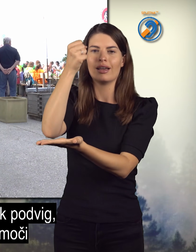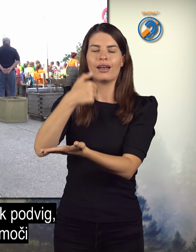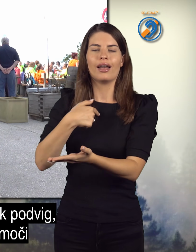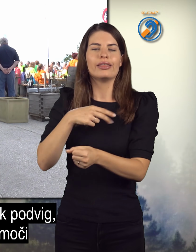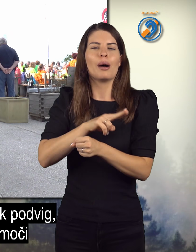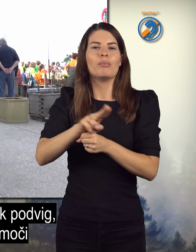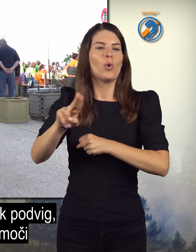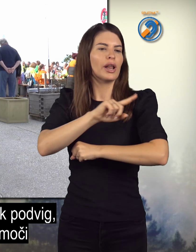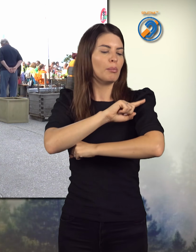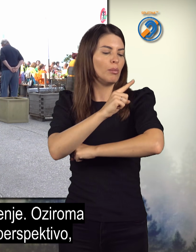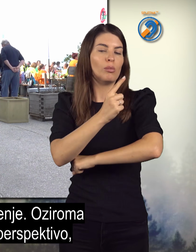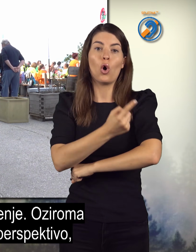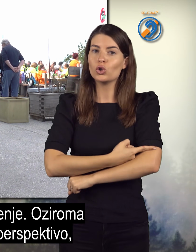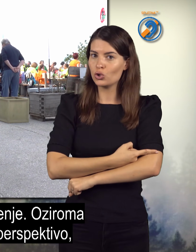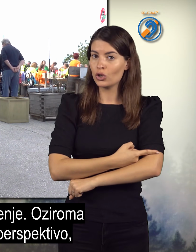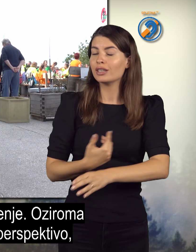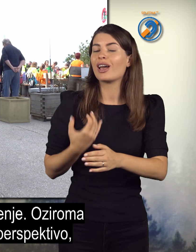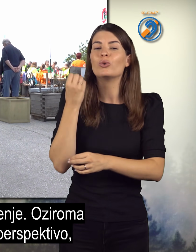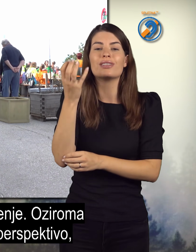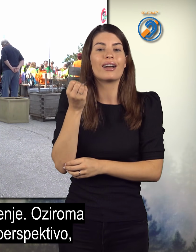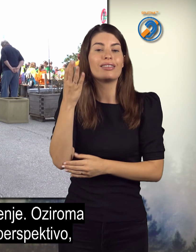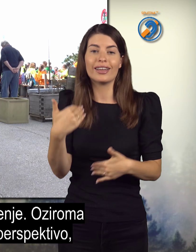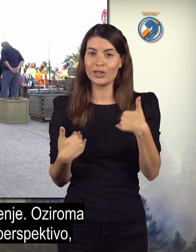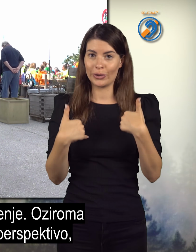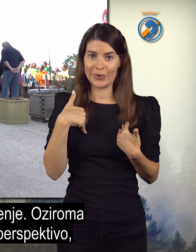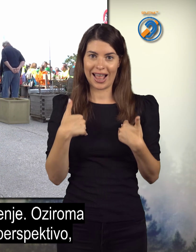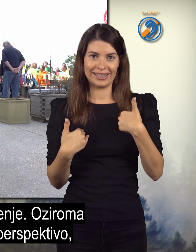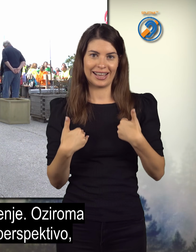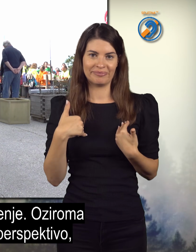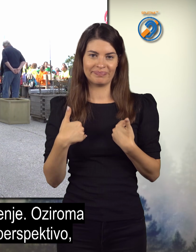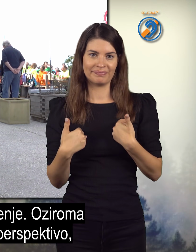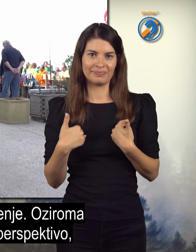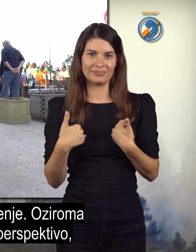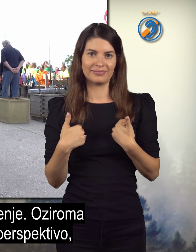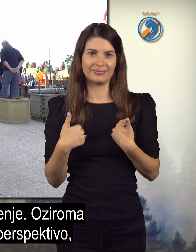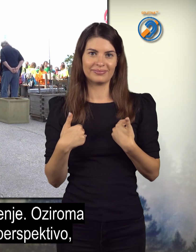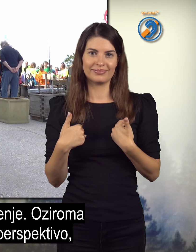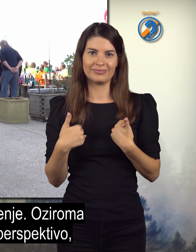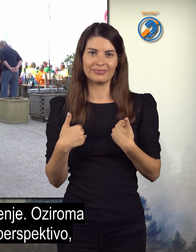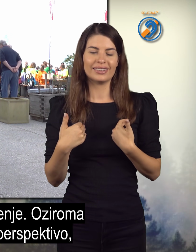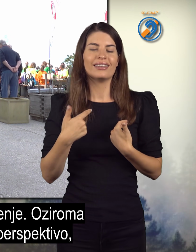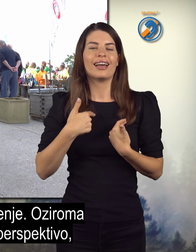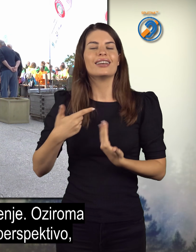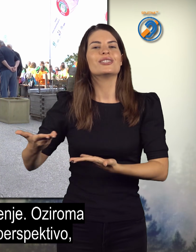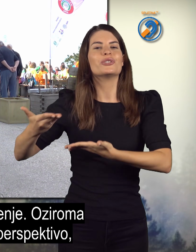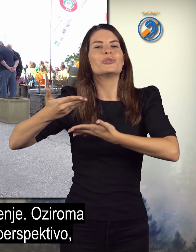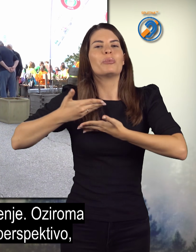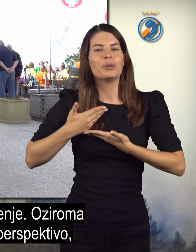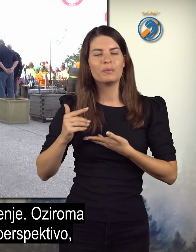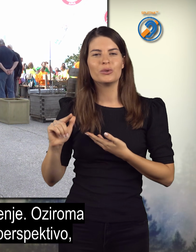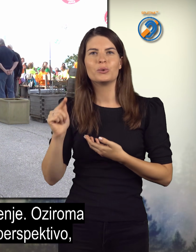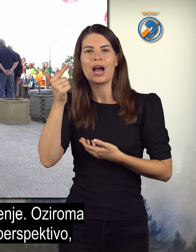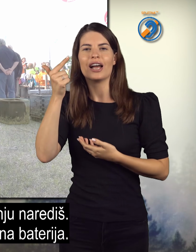bistvu napolnim moči za vsakodnevno življenje, oziroma dobim neko